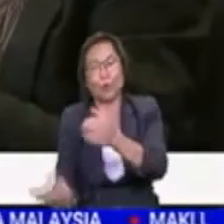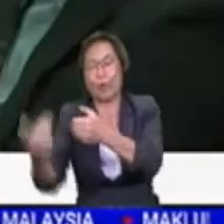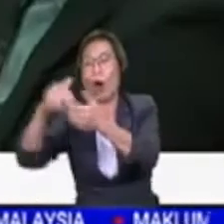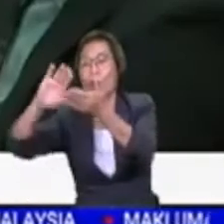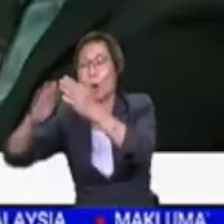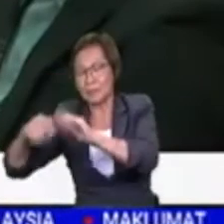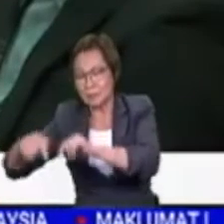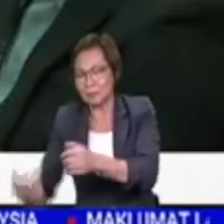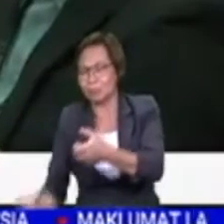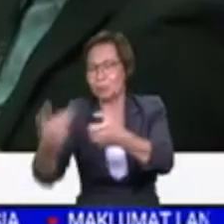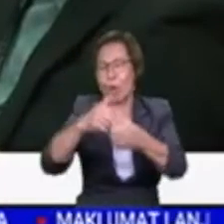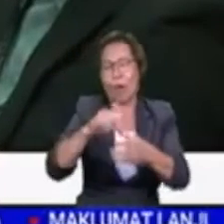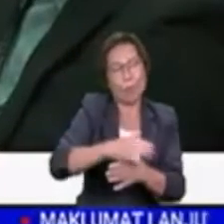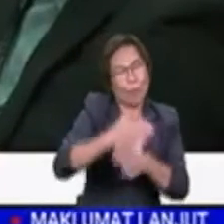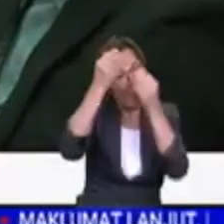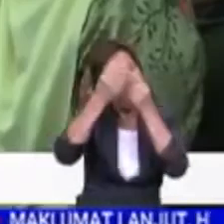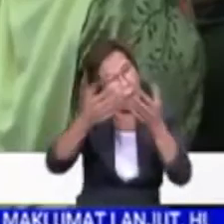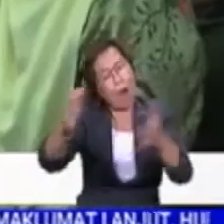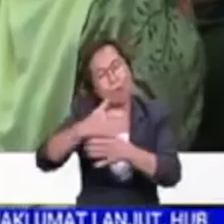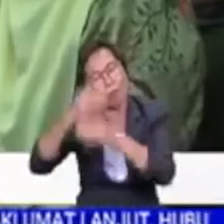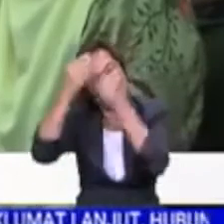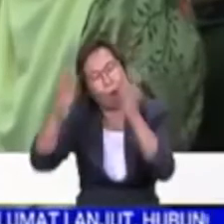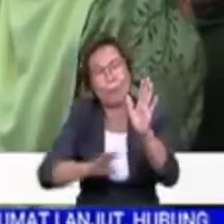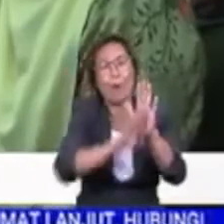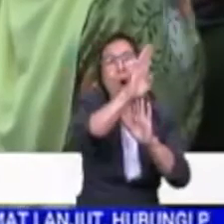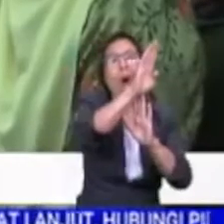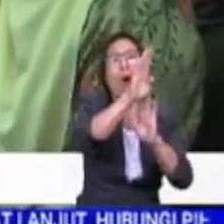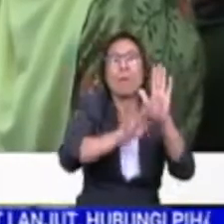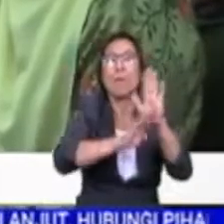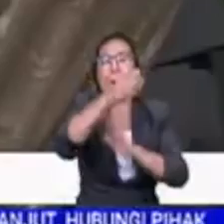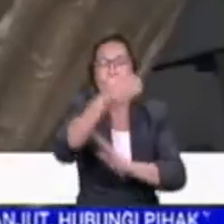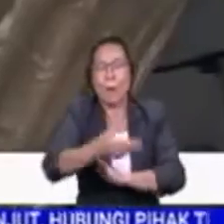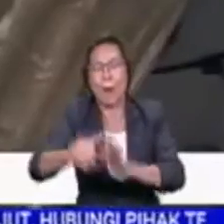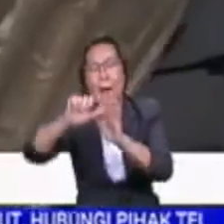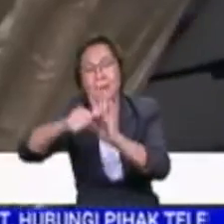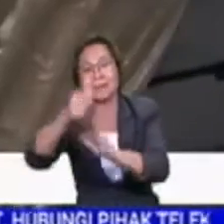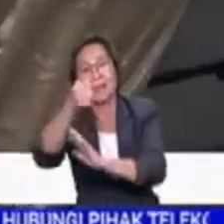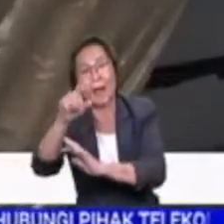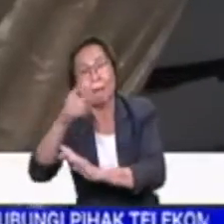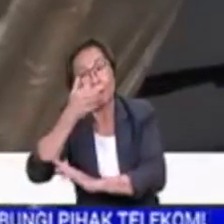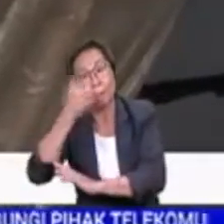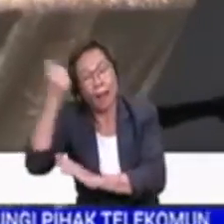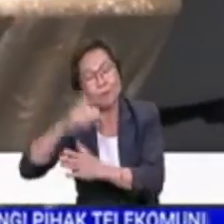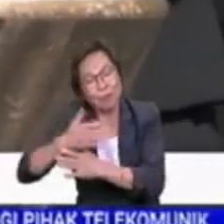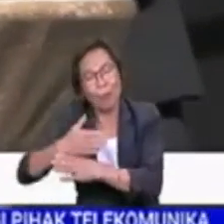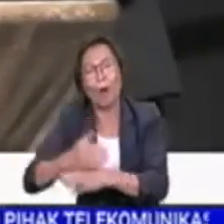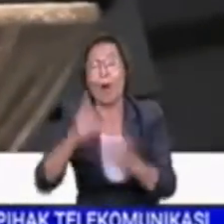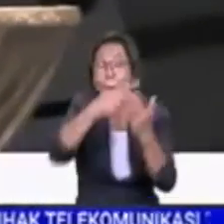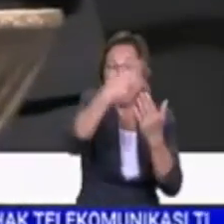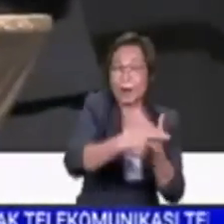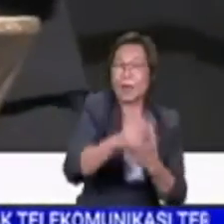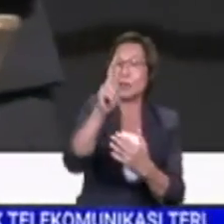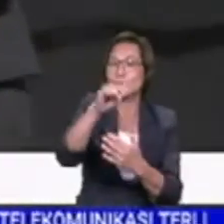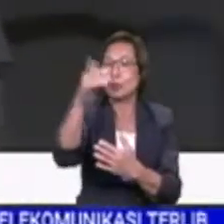penglibatan komuniti setempat untuk berkongsi maklumat dalam pembangunan produk asli yang terbaik. Justru beliau berharap agar inisiatif Unimas